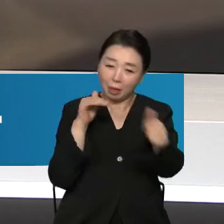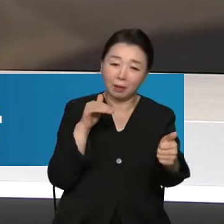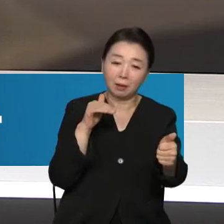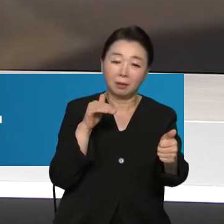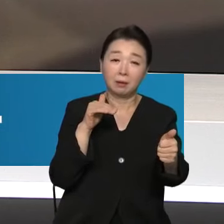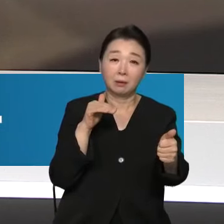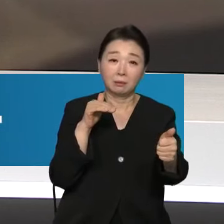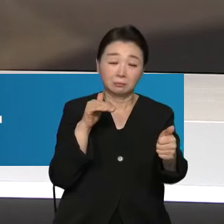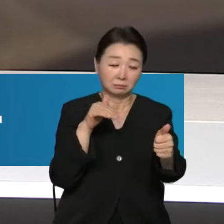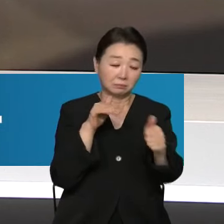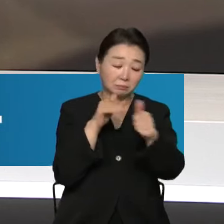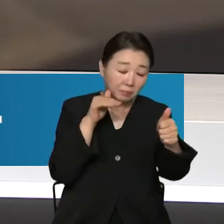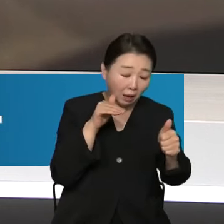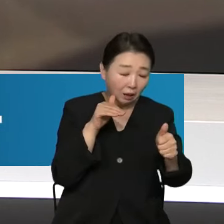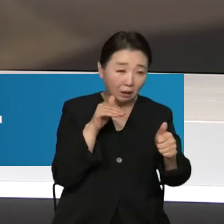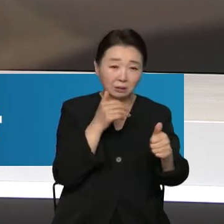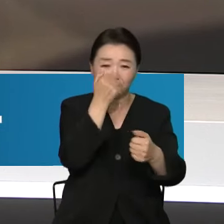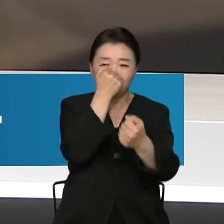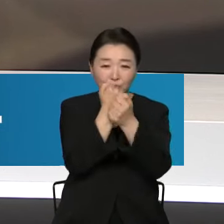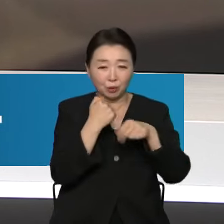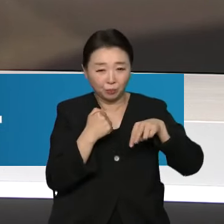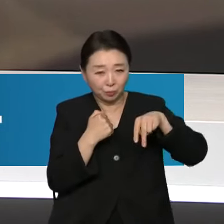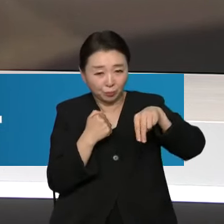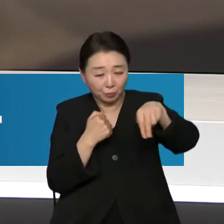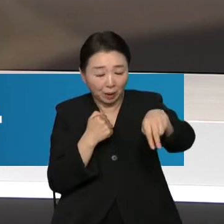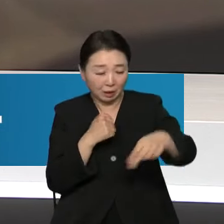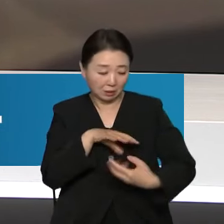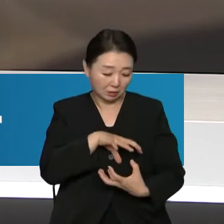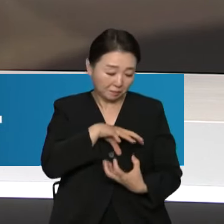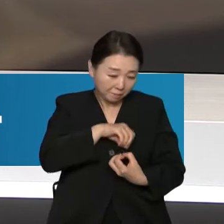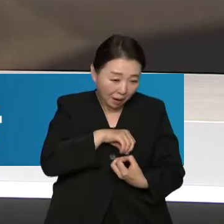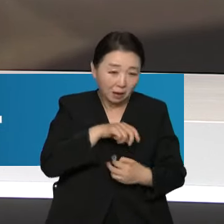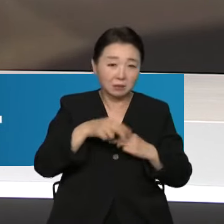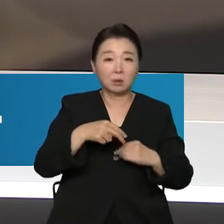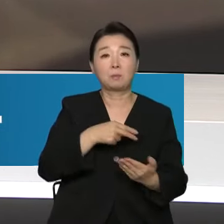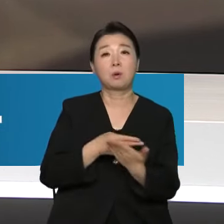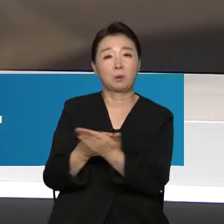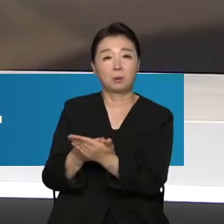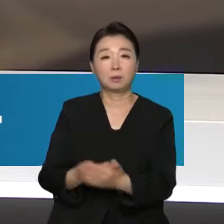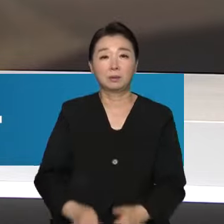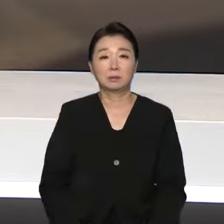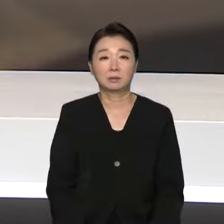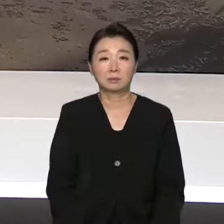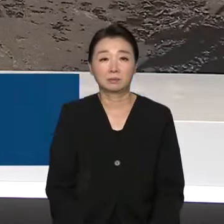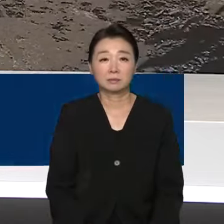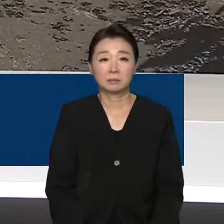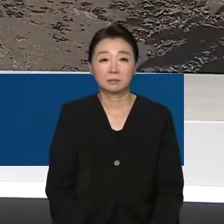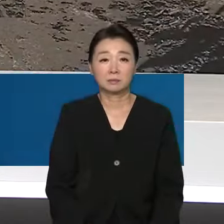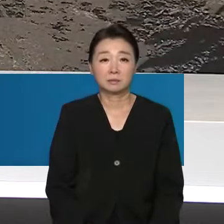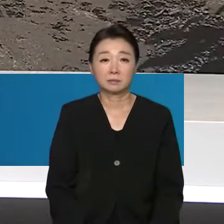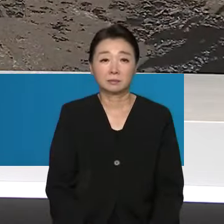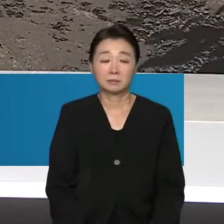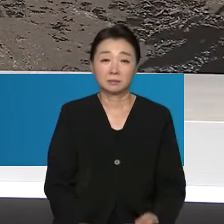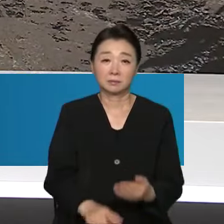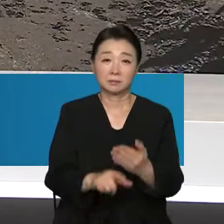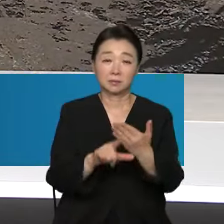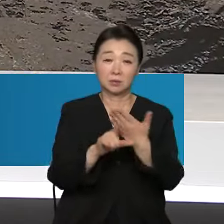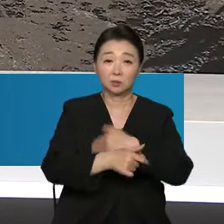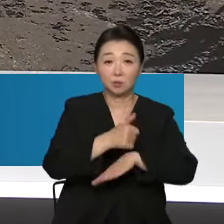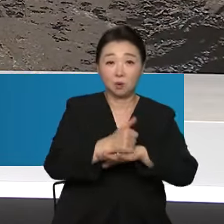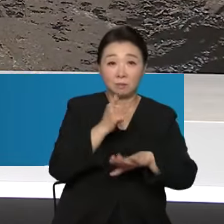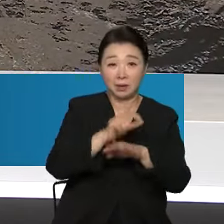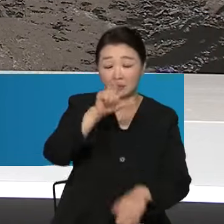차인 남성은 무단횡단을 한 걸로 보이는데 심정지 상태로 병원으로 이송됐습니다 지난달 말 네팔에서 공물을